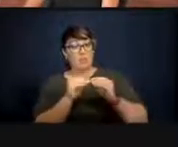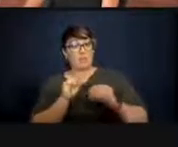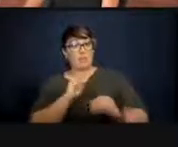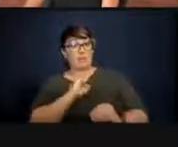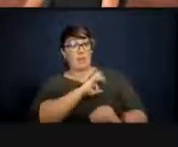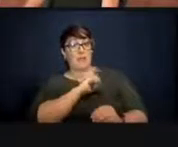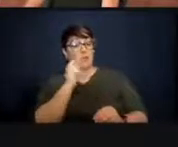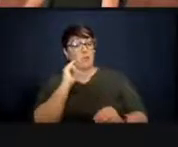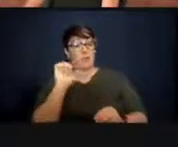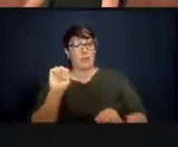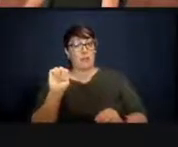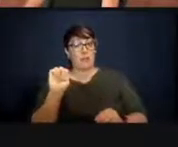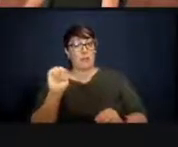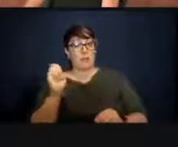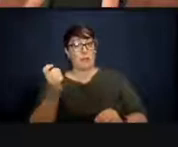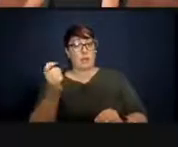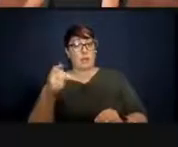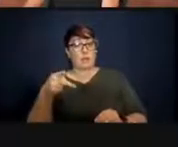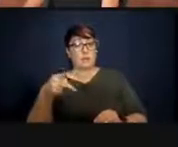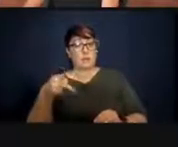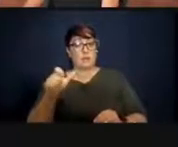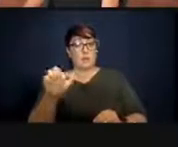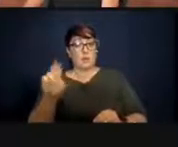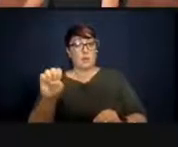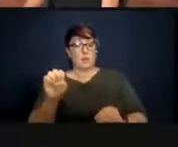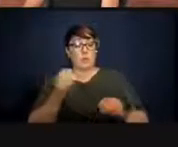mwenzetu alisema kwamba